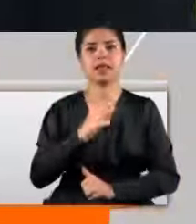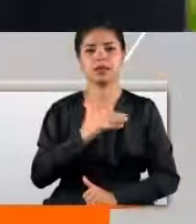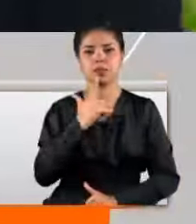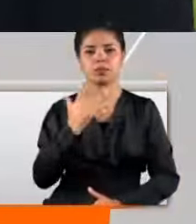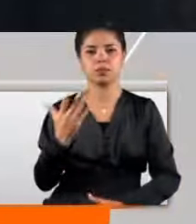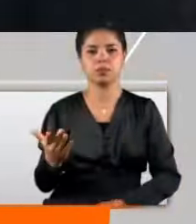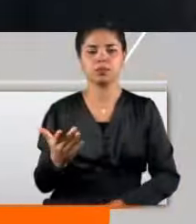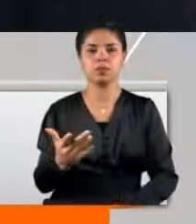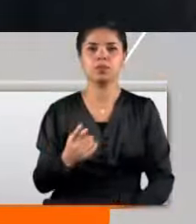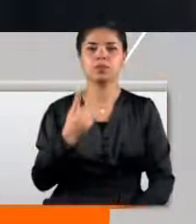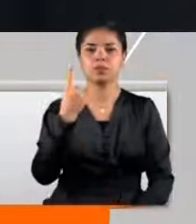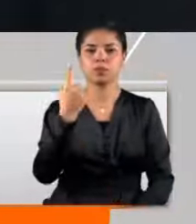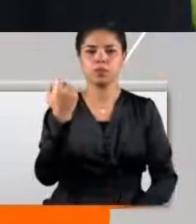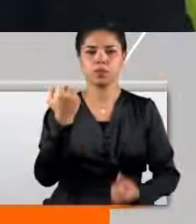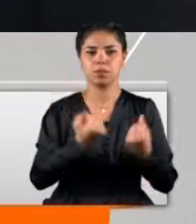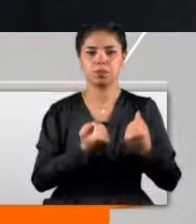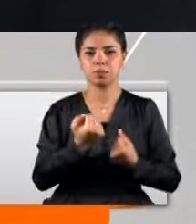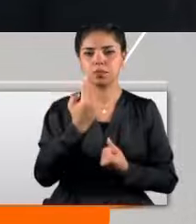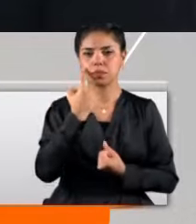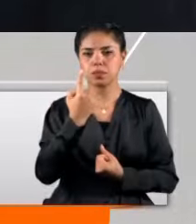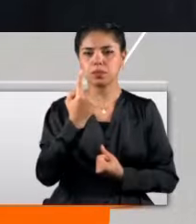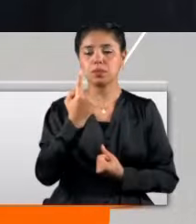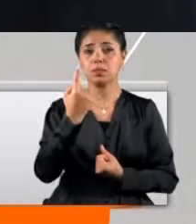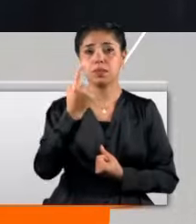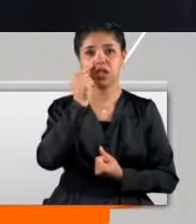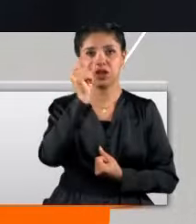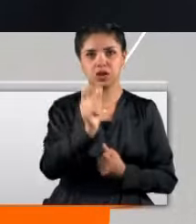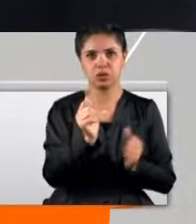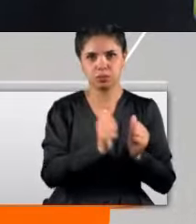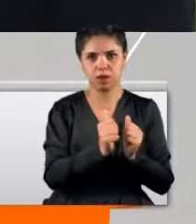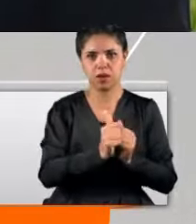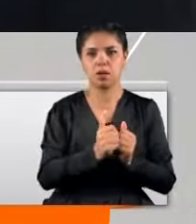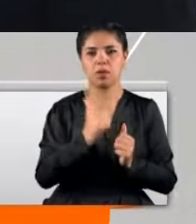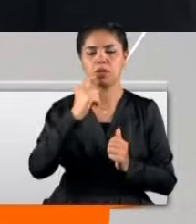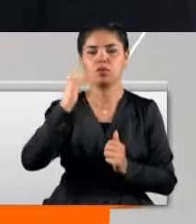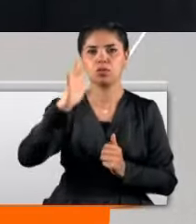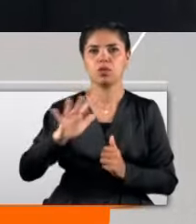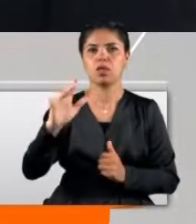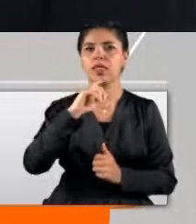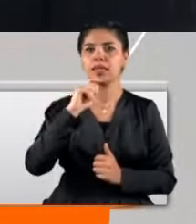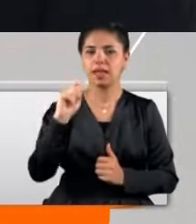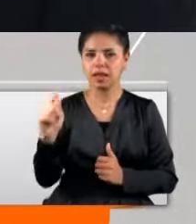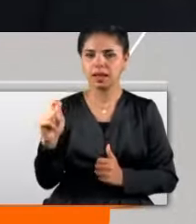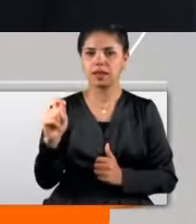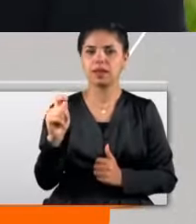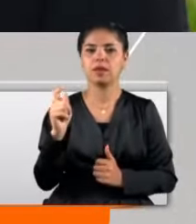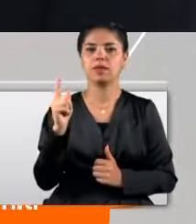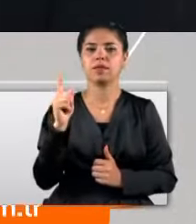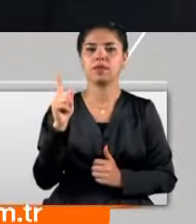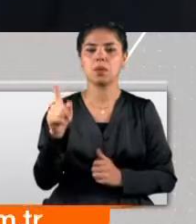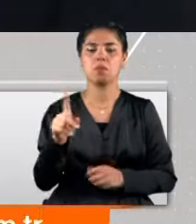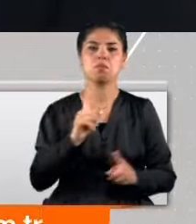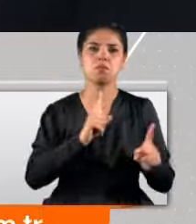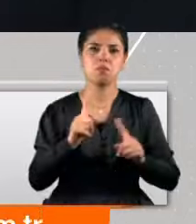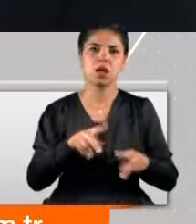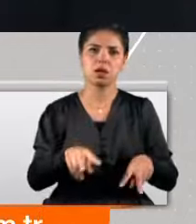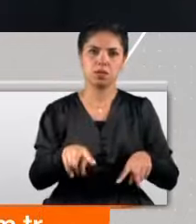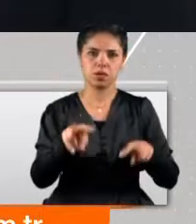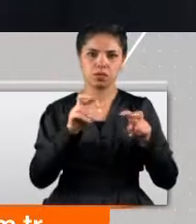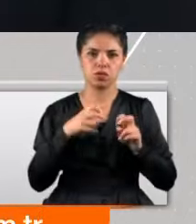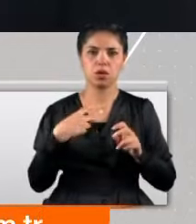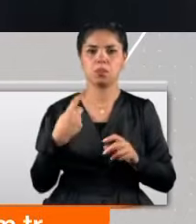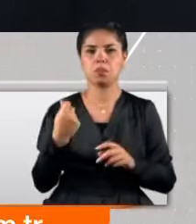Bir aracıyla işte büyüklerimiz de teklif etmişler işte siz işte davadan çekilin. Bize şu